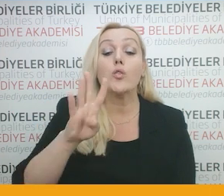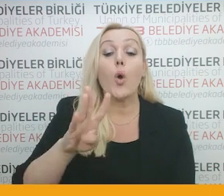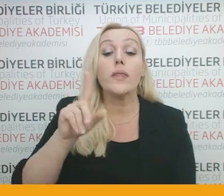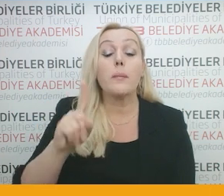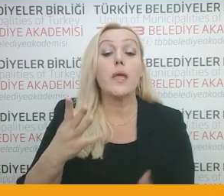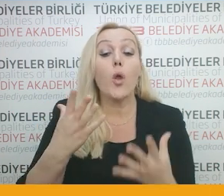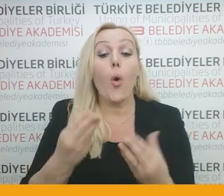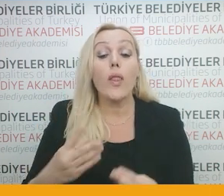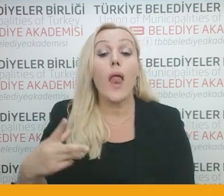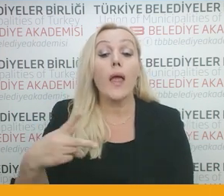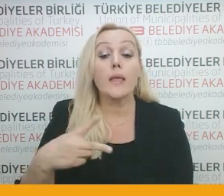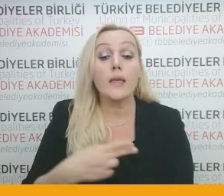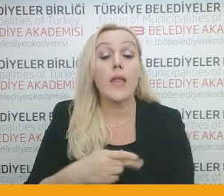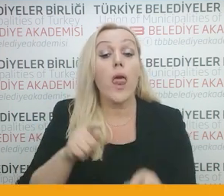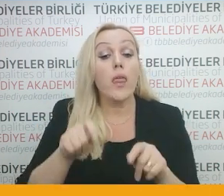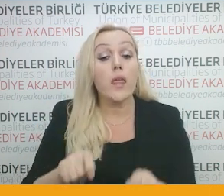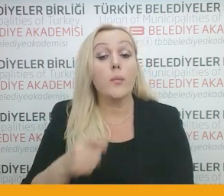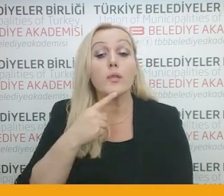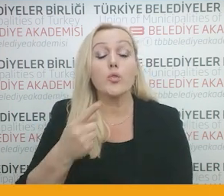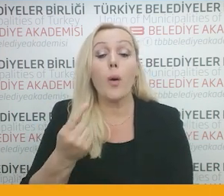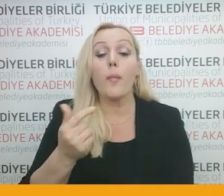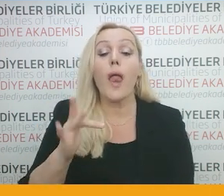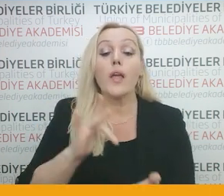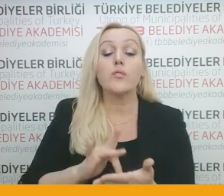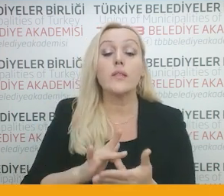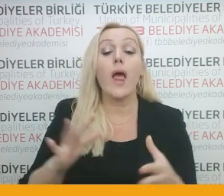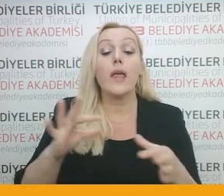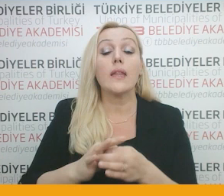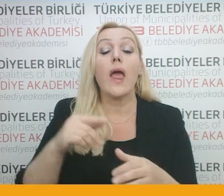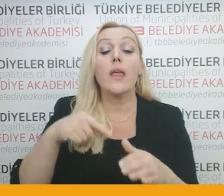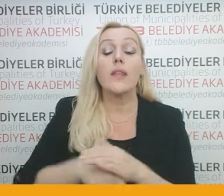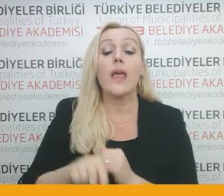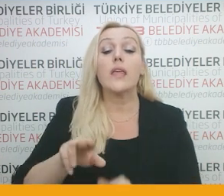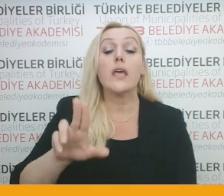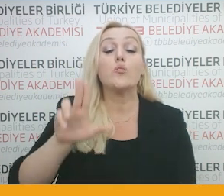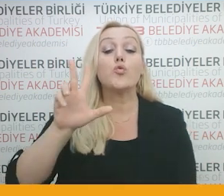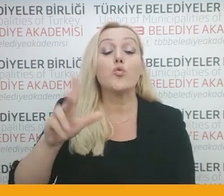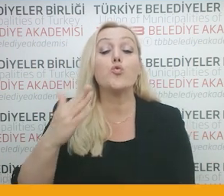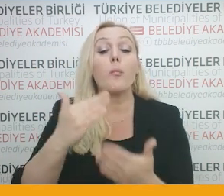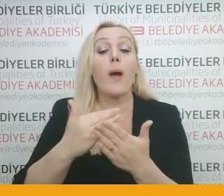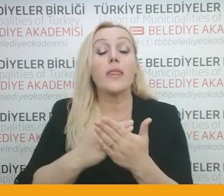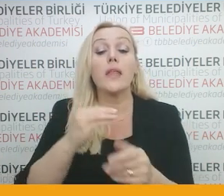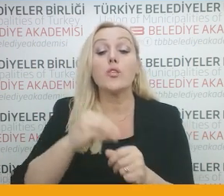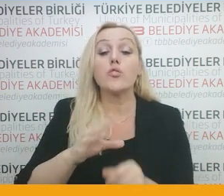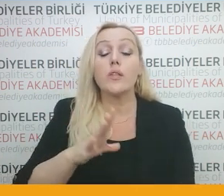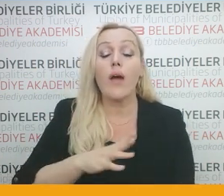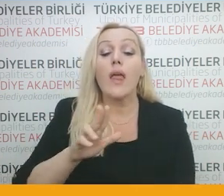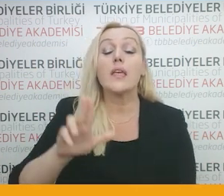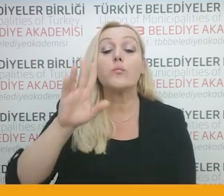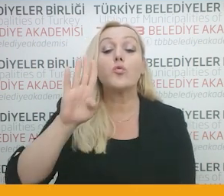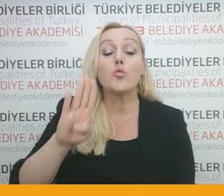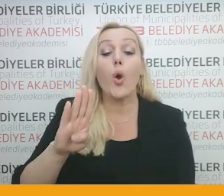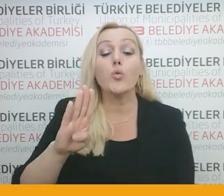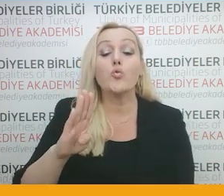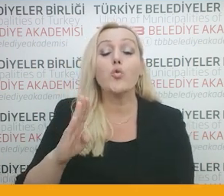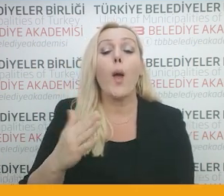kesilerek tahsil olunur diyor. Para cezalarıyla ilgili detayları da 73. maddede görebilirsiniz. 74. madde zaman